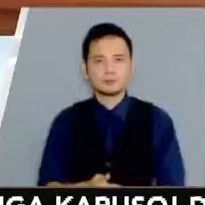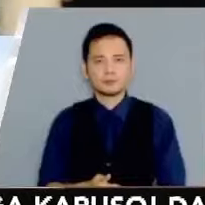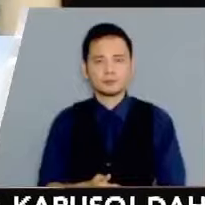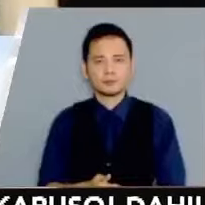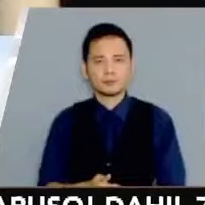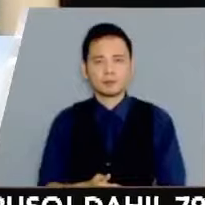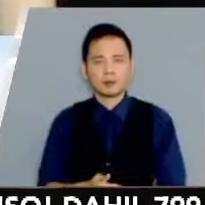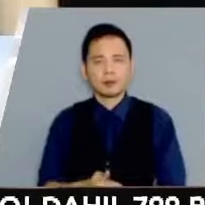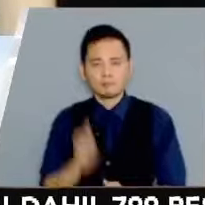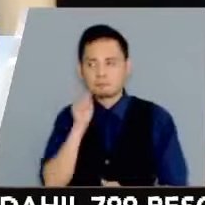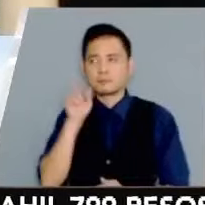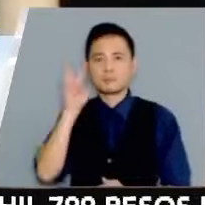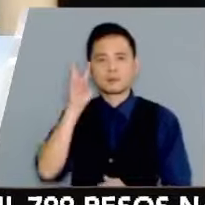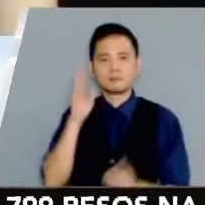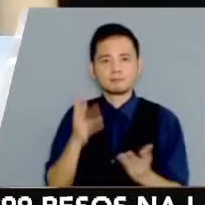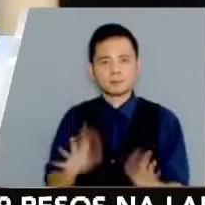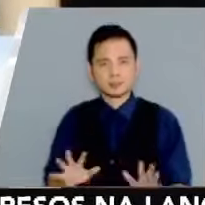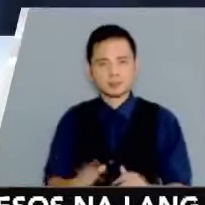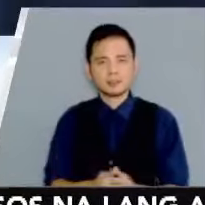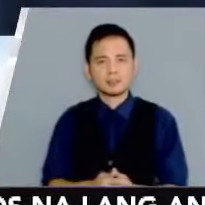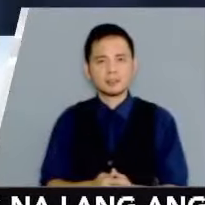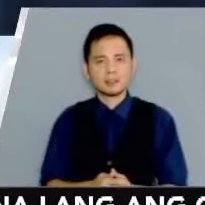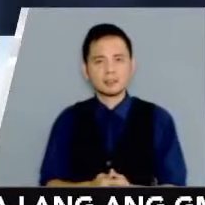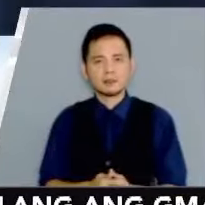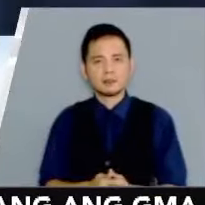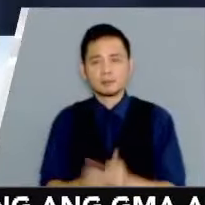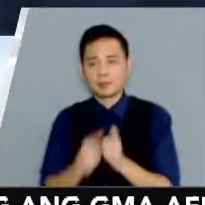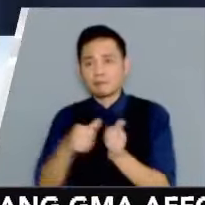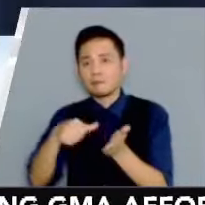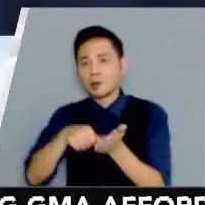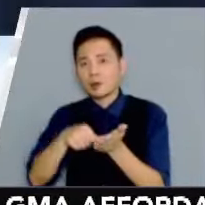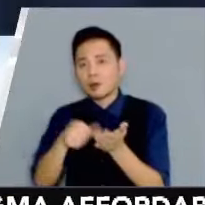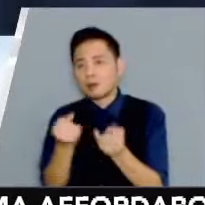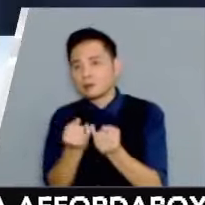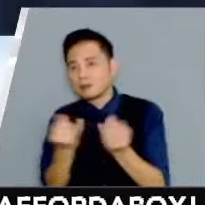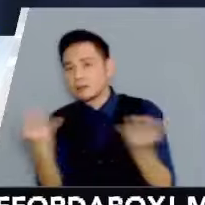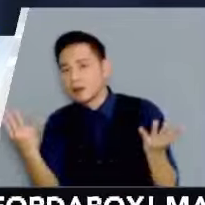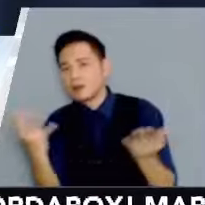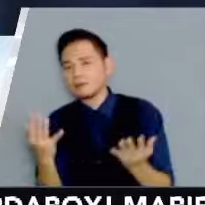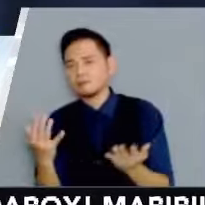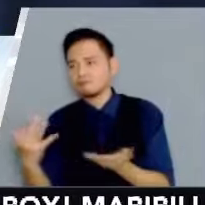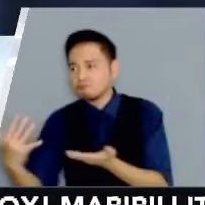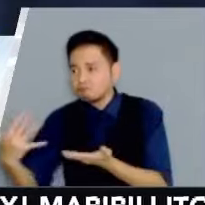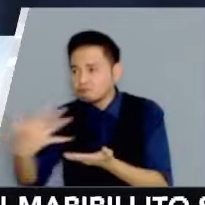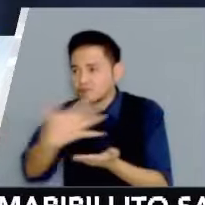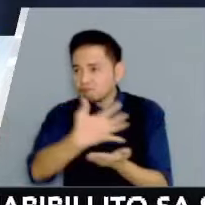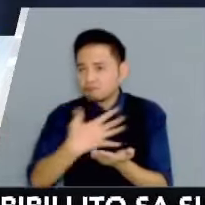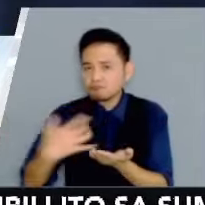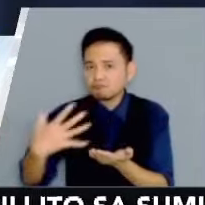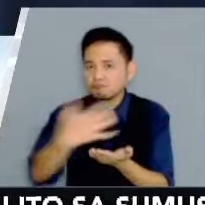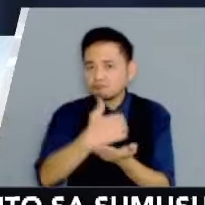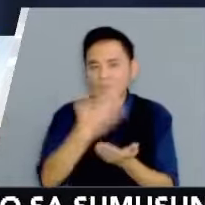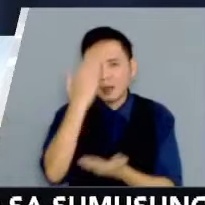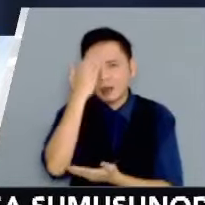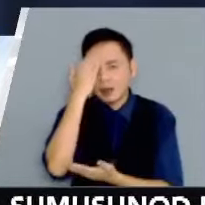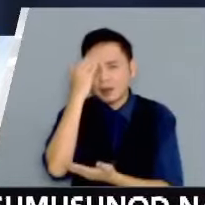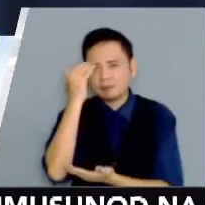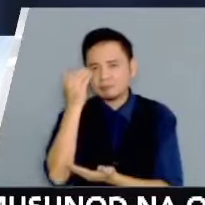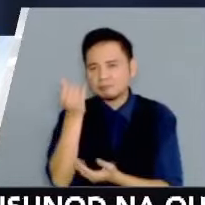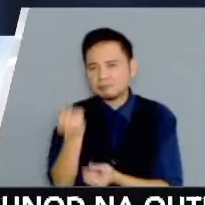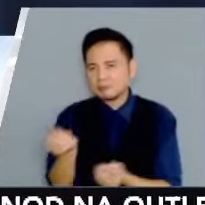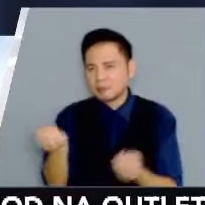But we knew the state of the voting when the votes were still being collected by Senator Chiz. The decision